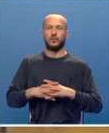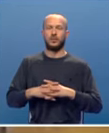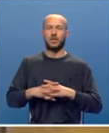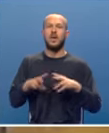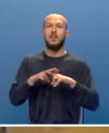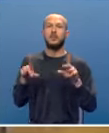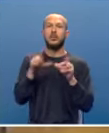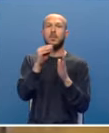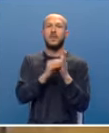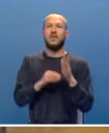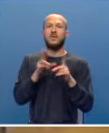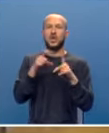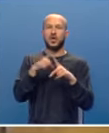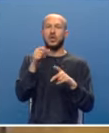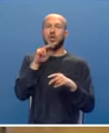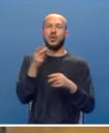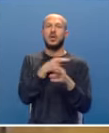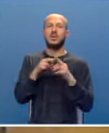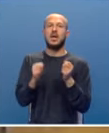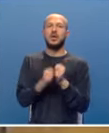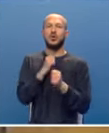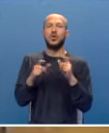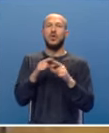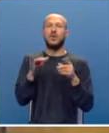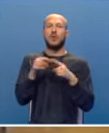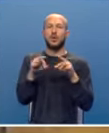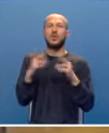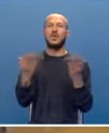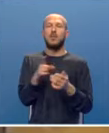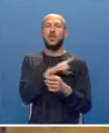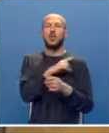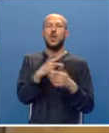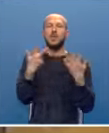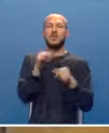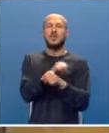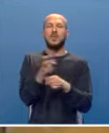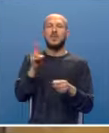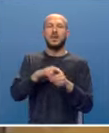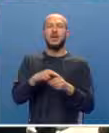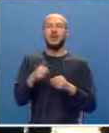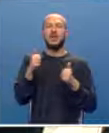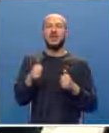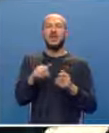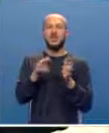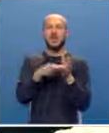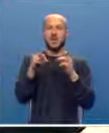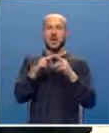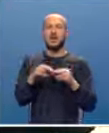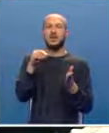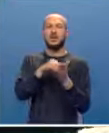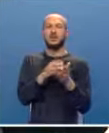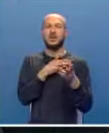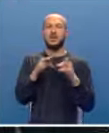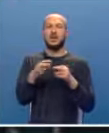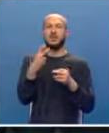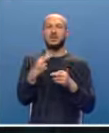Presuda u predmetu Dragan Vikić i drugi za ratni zločin u Velikom parku, gdje je pogubljeno 8 zarobljenih pripadnika tadašnje JNA, zakazana je